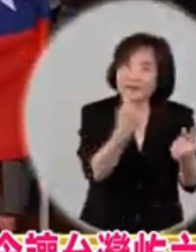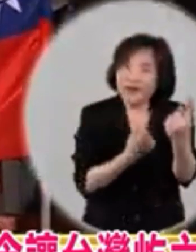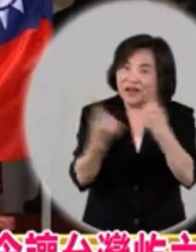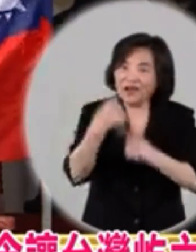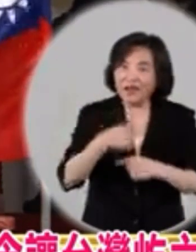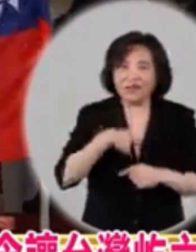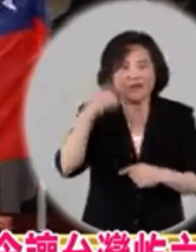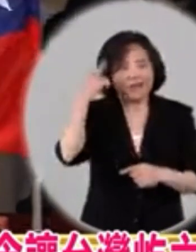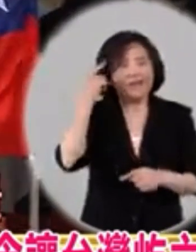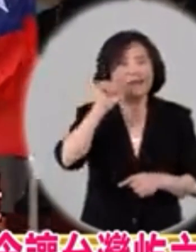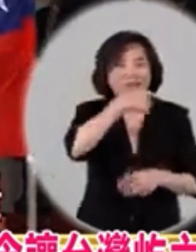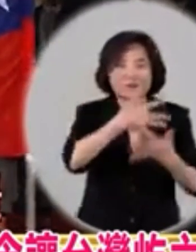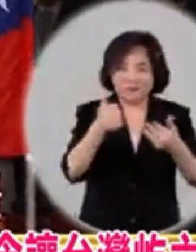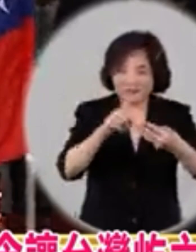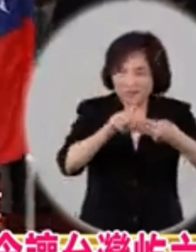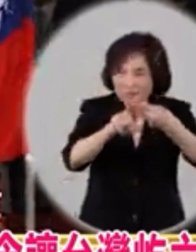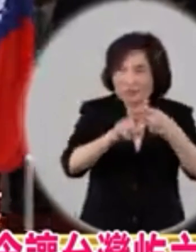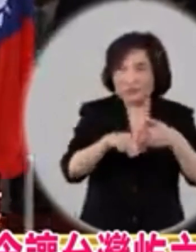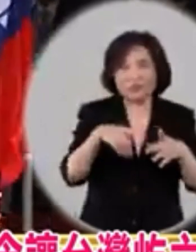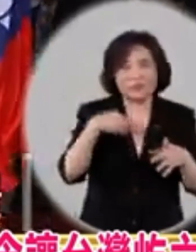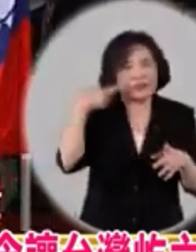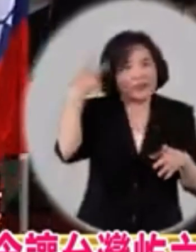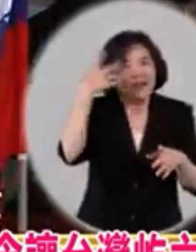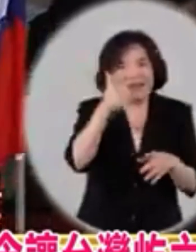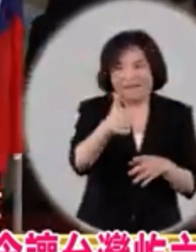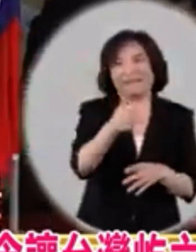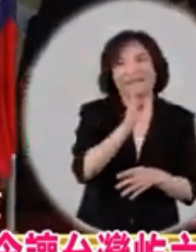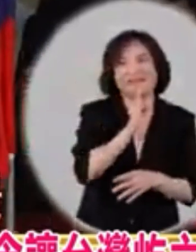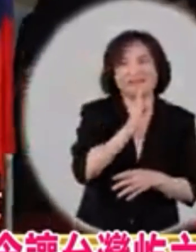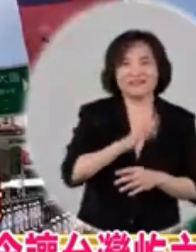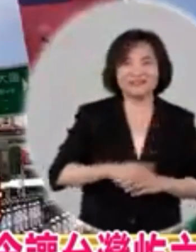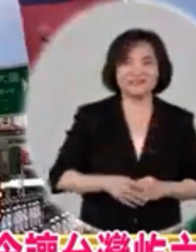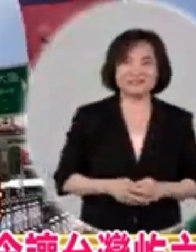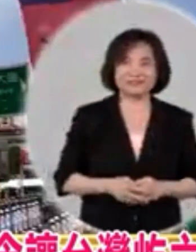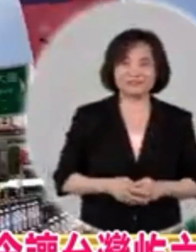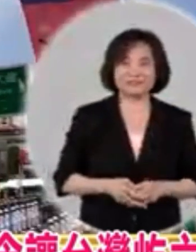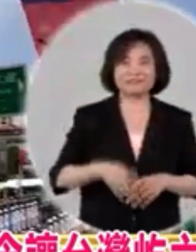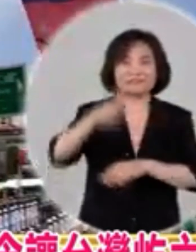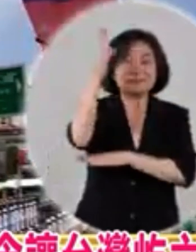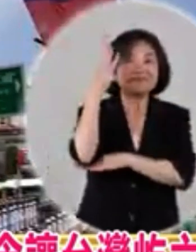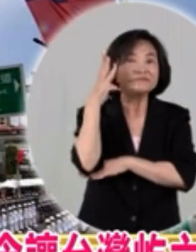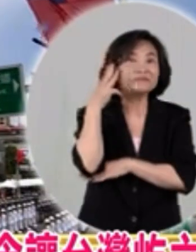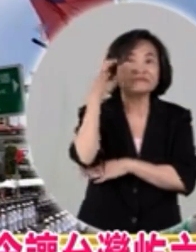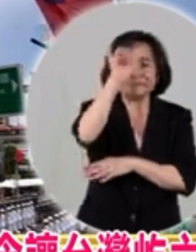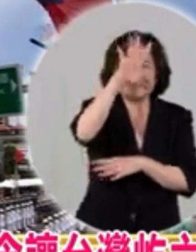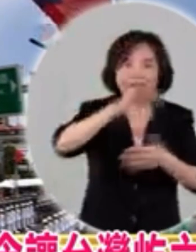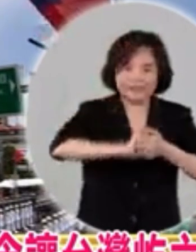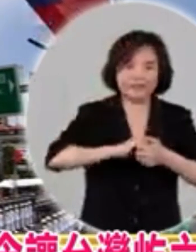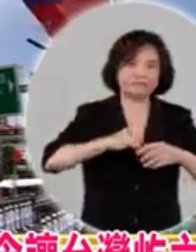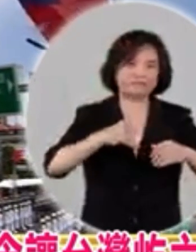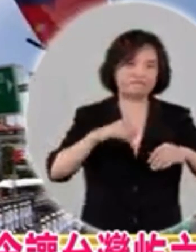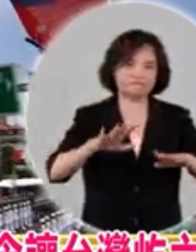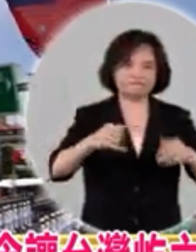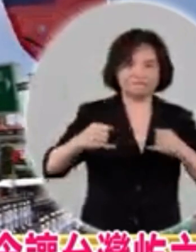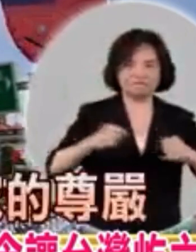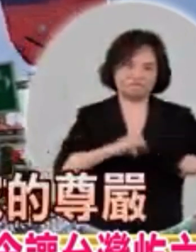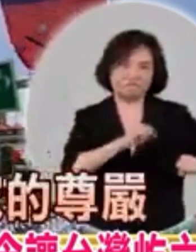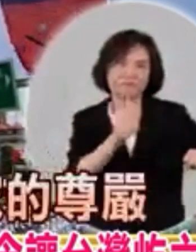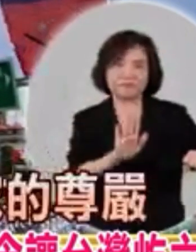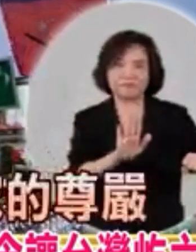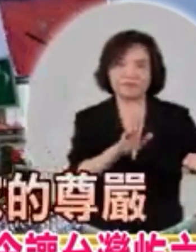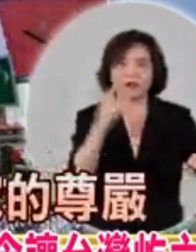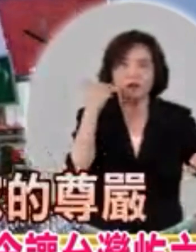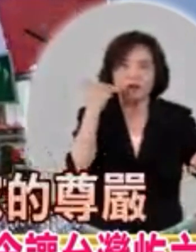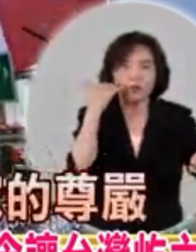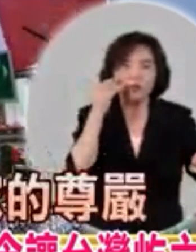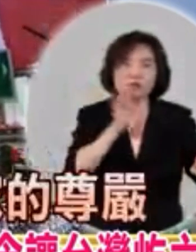是台湾民主美丽的风景。政党政治必定有竞争，但只要议题牵